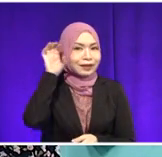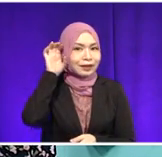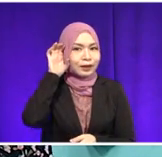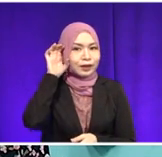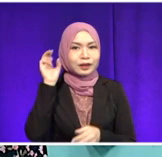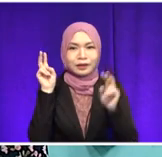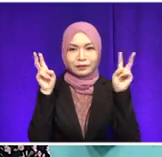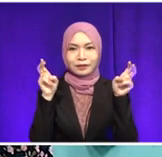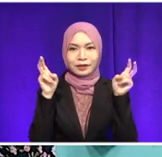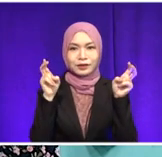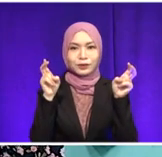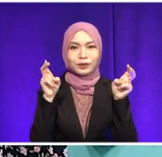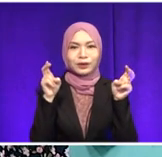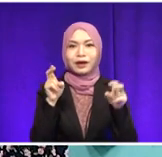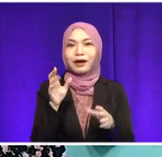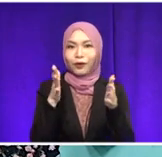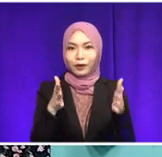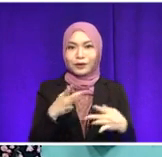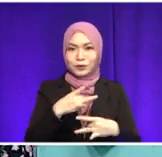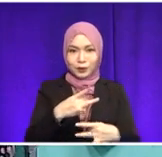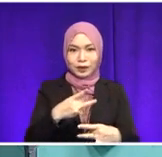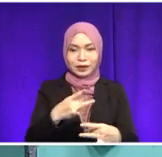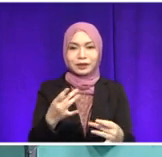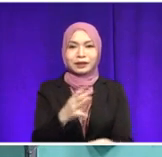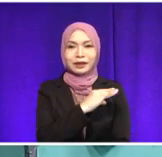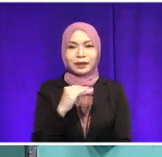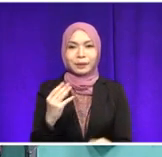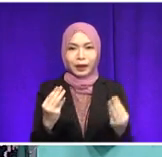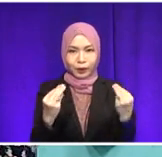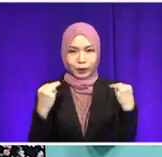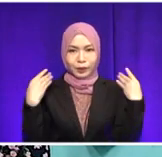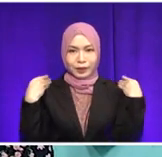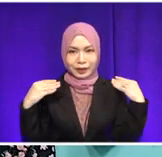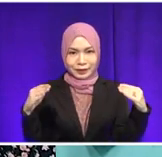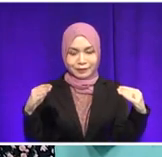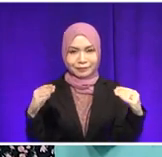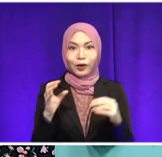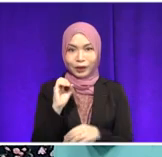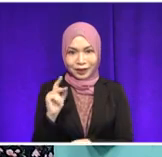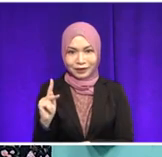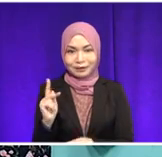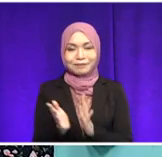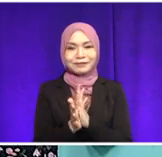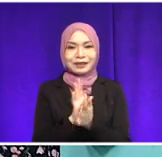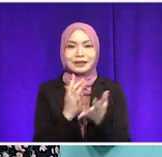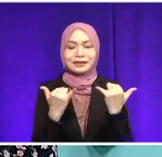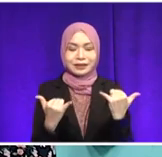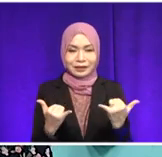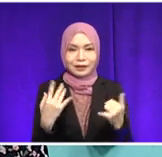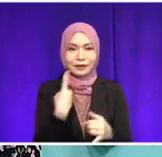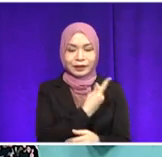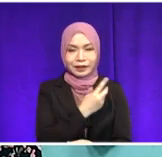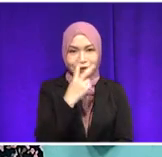dipasarkan dengan baik Oke jadi kita pergi ke seterusnya gambaran